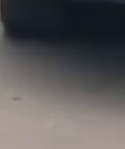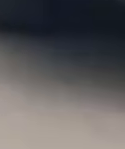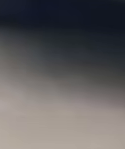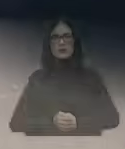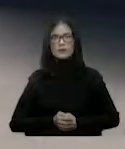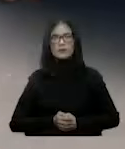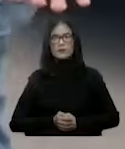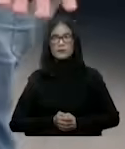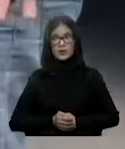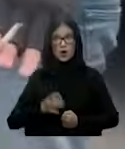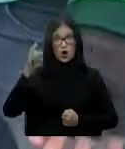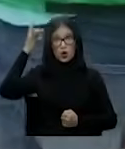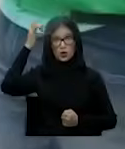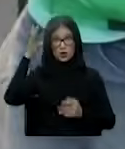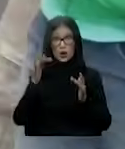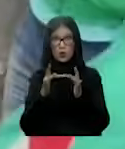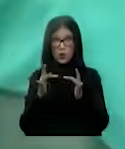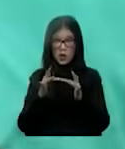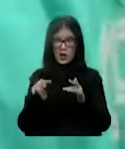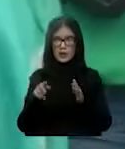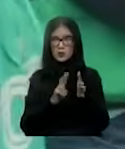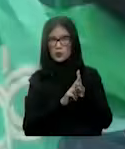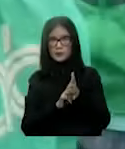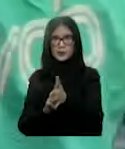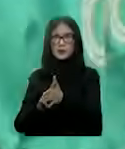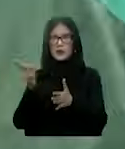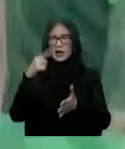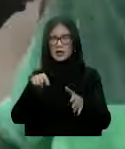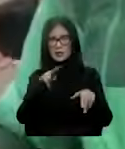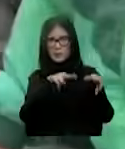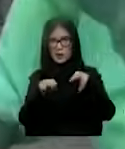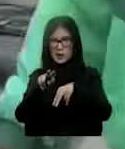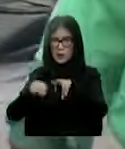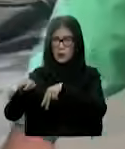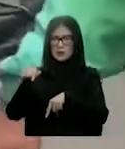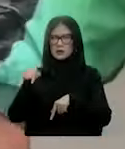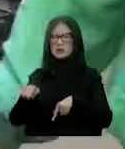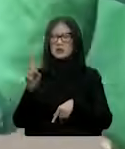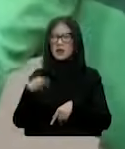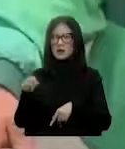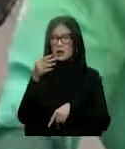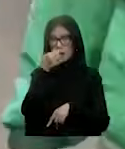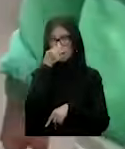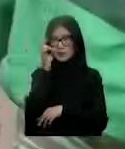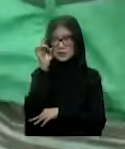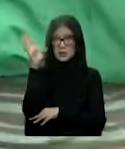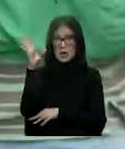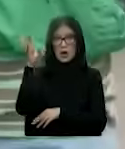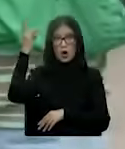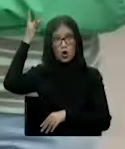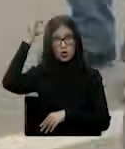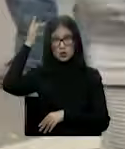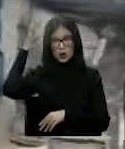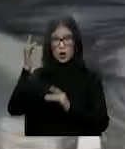Sejumlah pengemudi ojek online dan penumpangnya sempat panik saat aksi sweeping massa pengemudi ojek online Kamis siang. Pengemudi